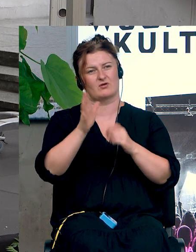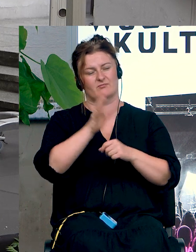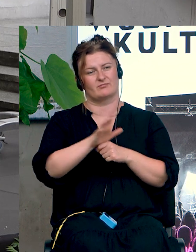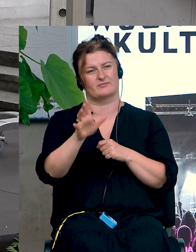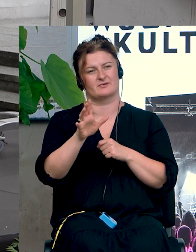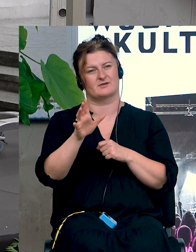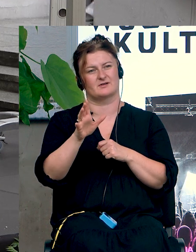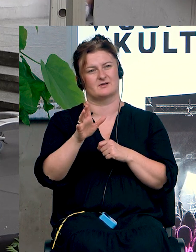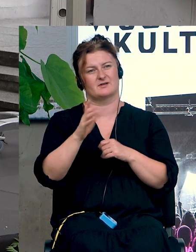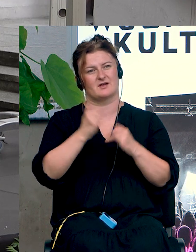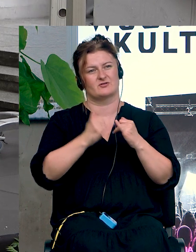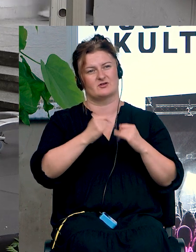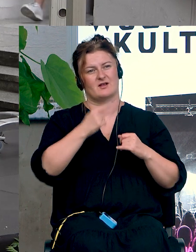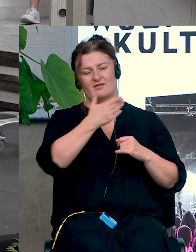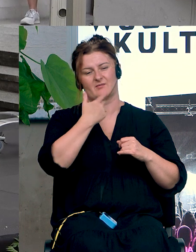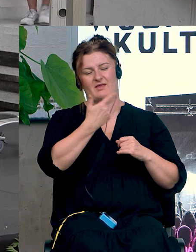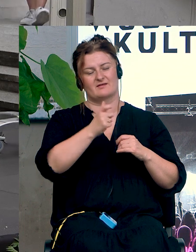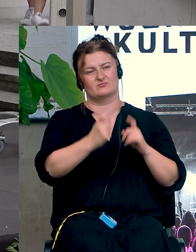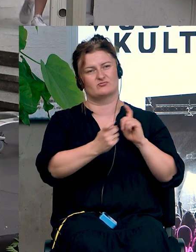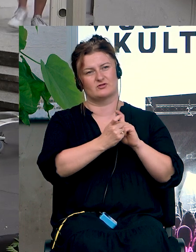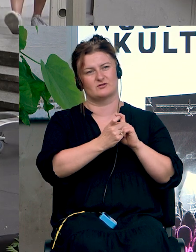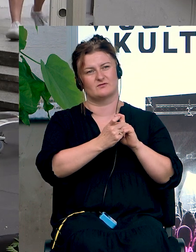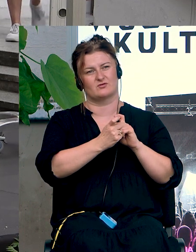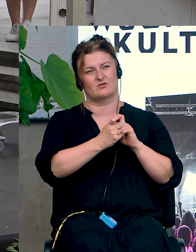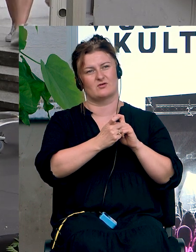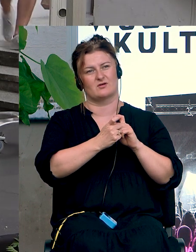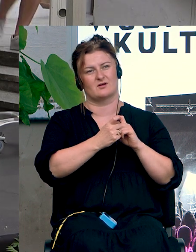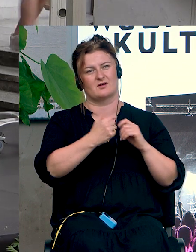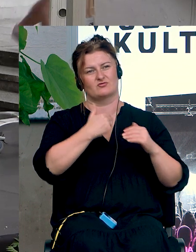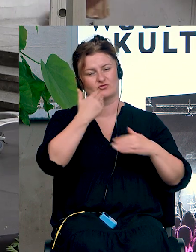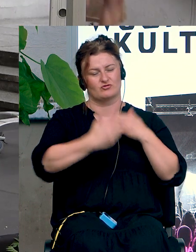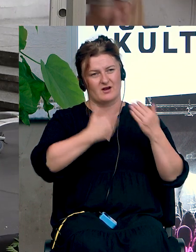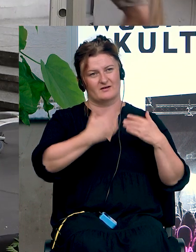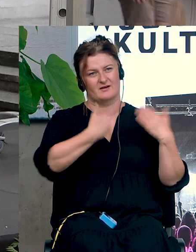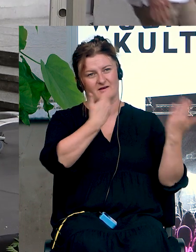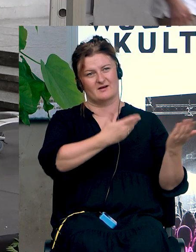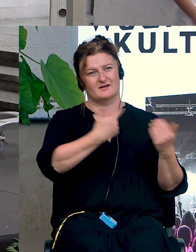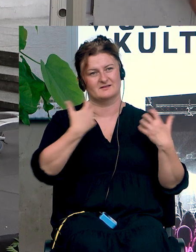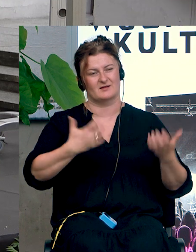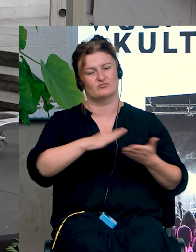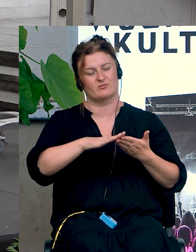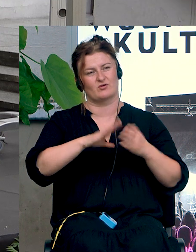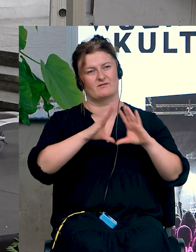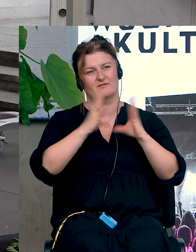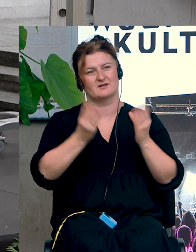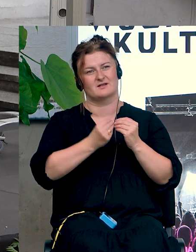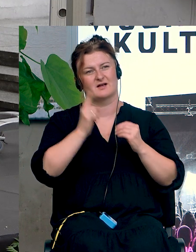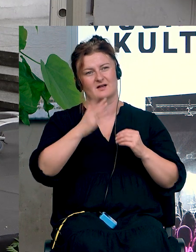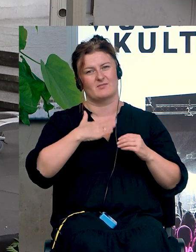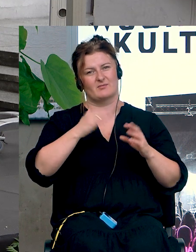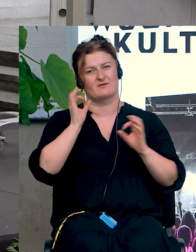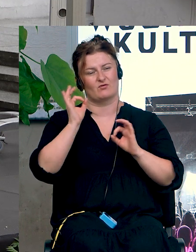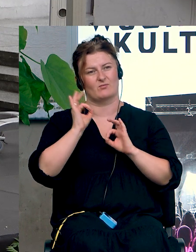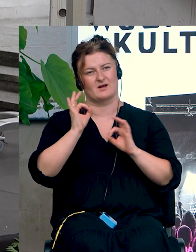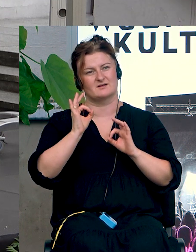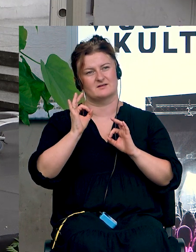не проти, я вас привітав, побажав всього доброго і хочу перепросити всіх, але така інформація. Я видав книжку тут уже,